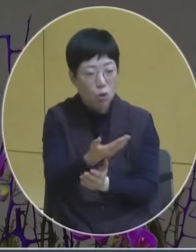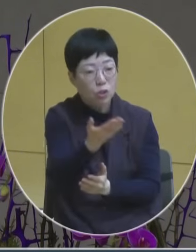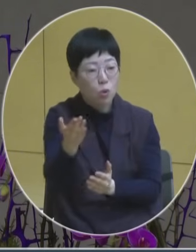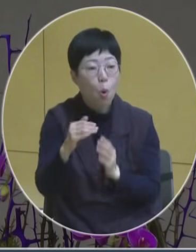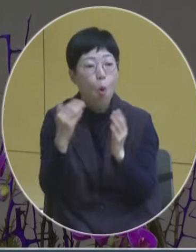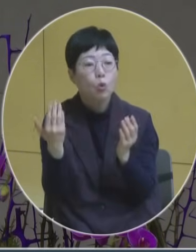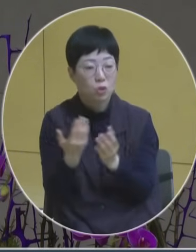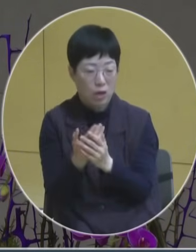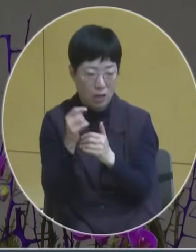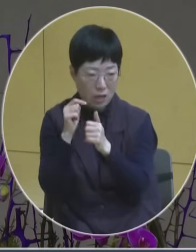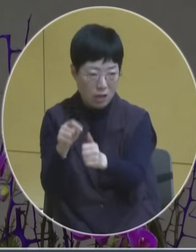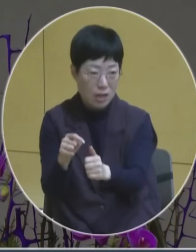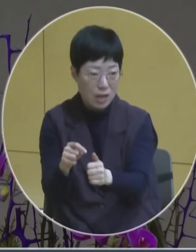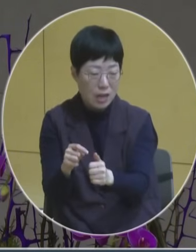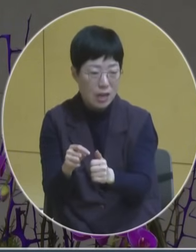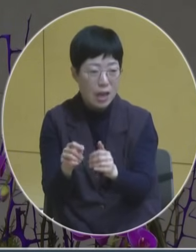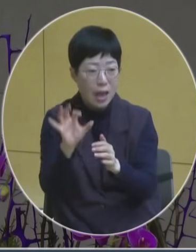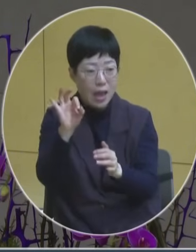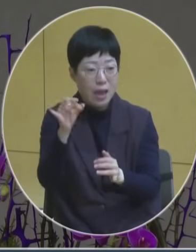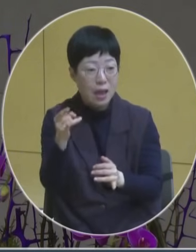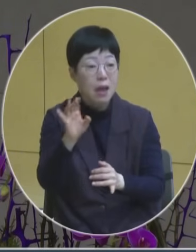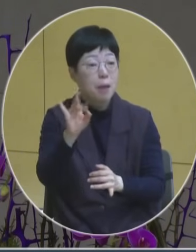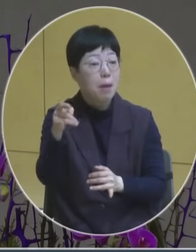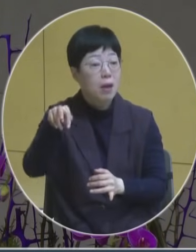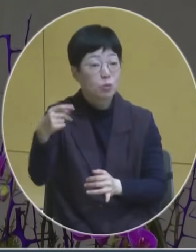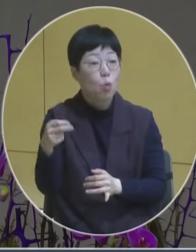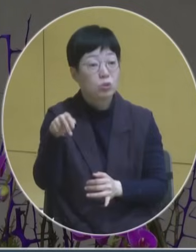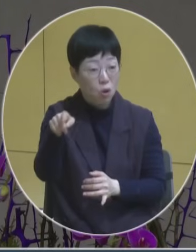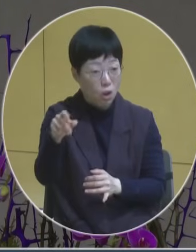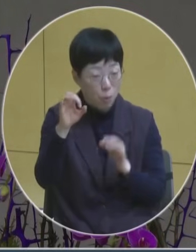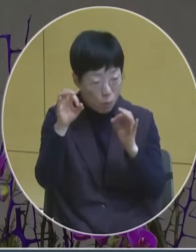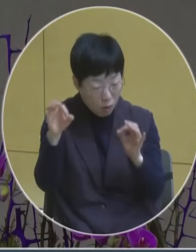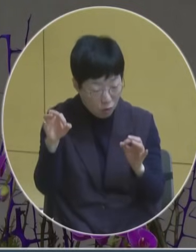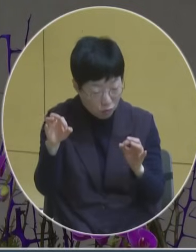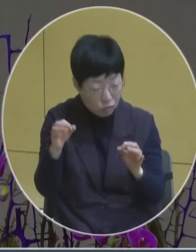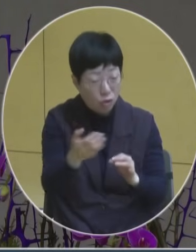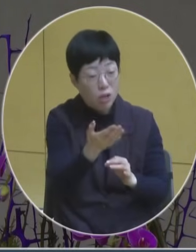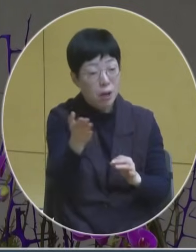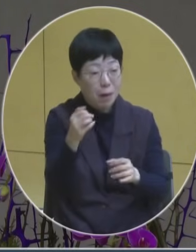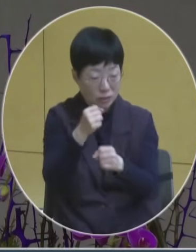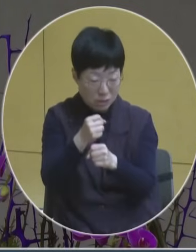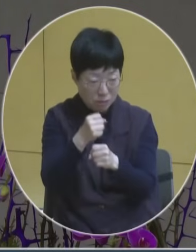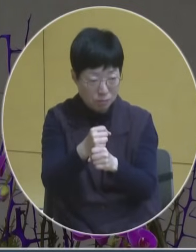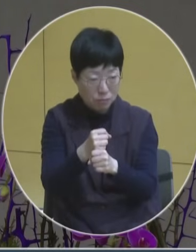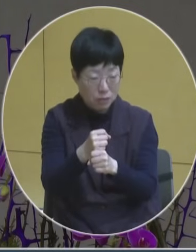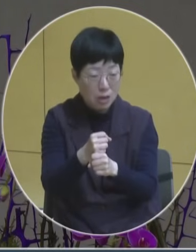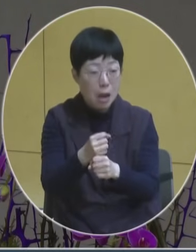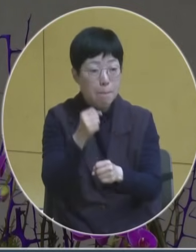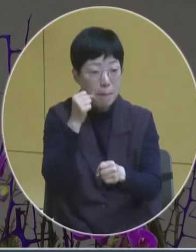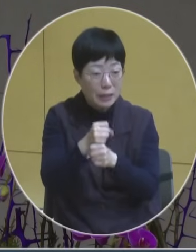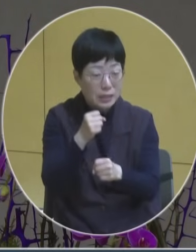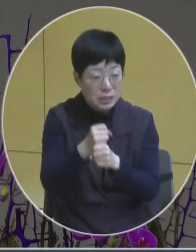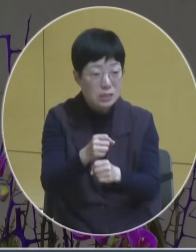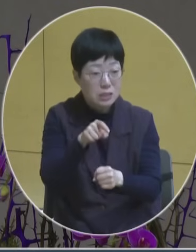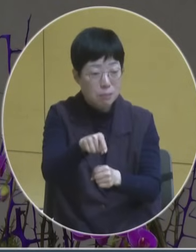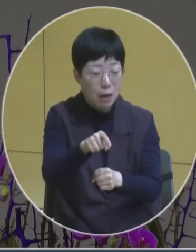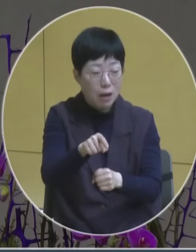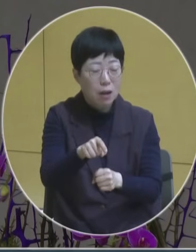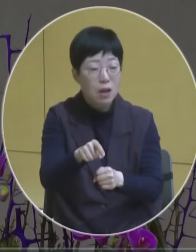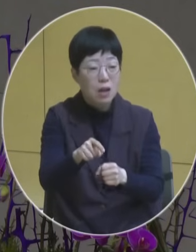너희도 온전하라. 그리고 예배소서 2장 10절 보니까 우리는 그가 만드신 바라. 여기서 만드신 바라 이